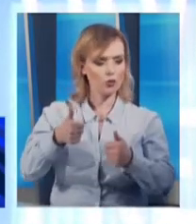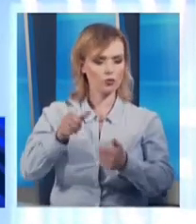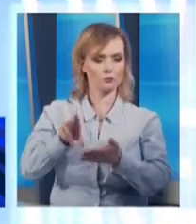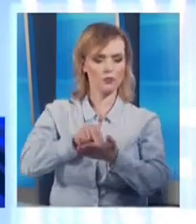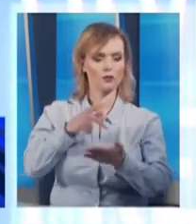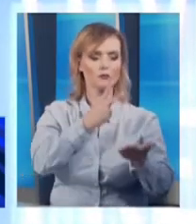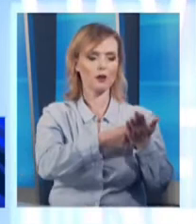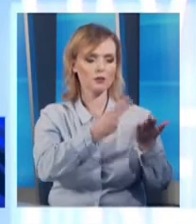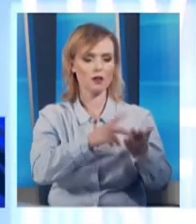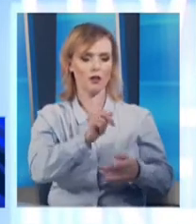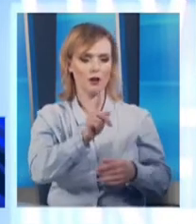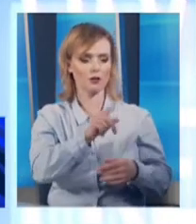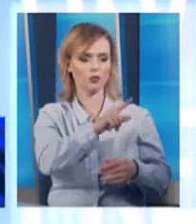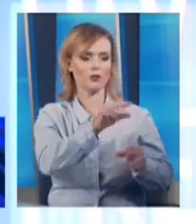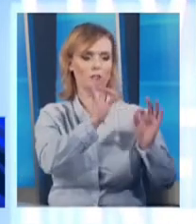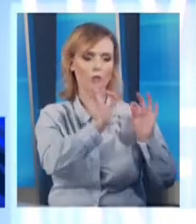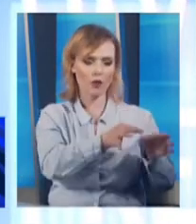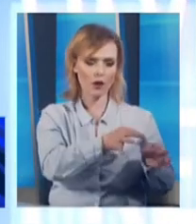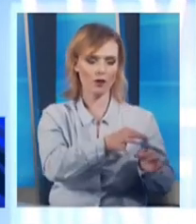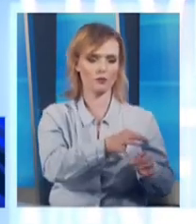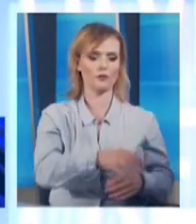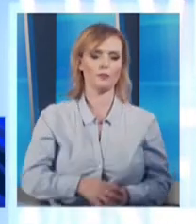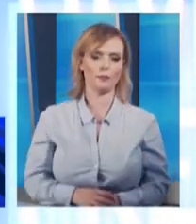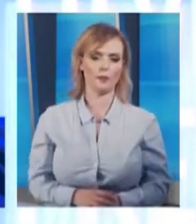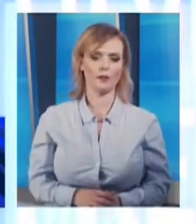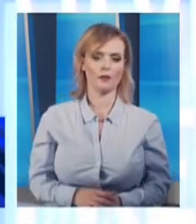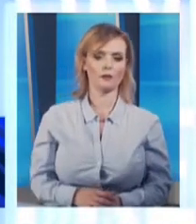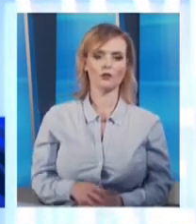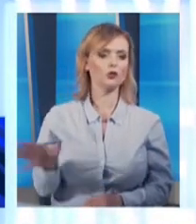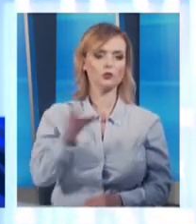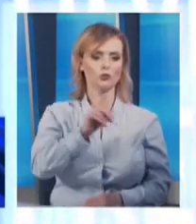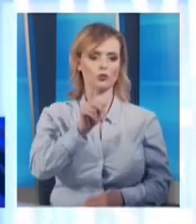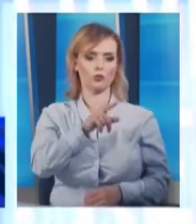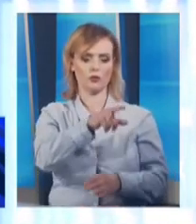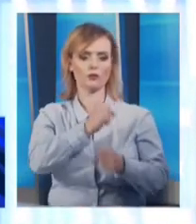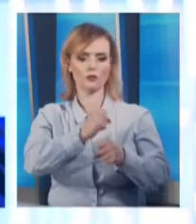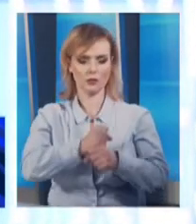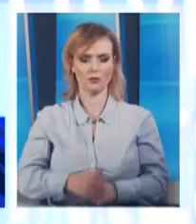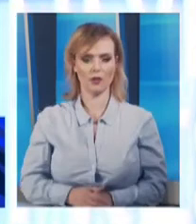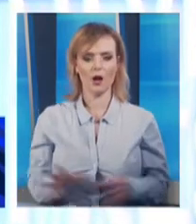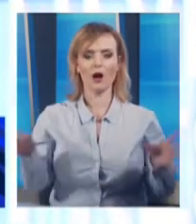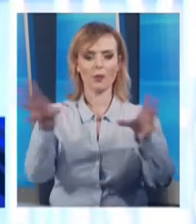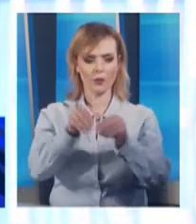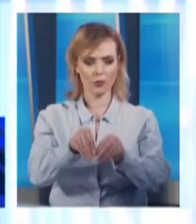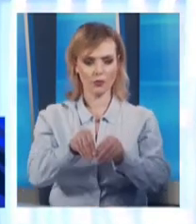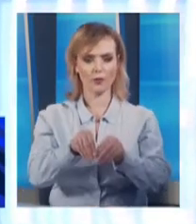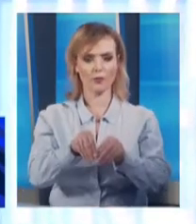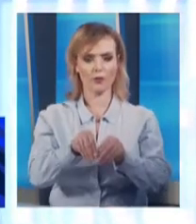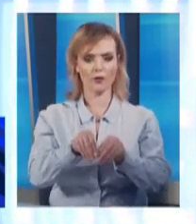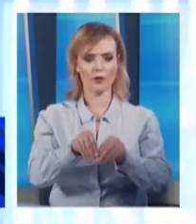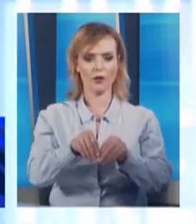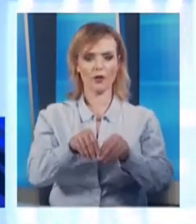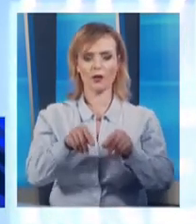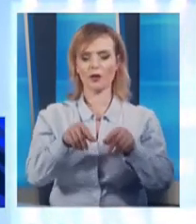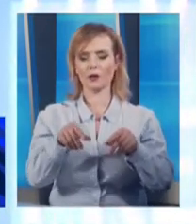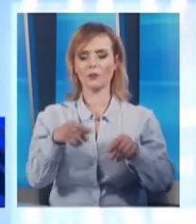dat dovadă de corectitudine și consecvență în tot ce a făcut. Împreună, pe data de